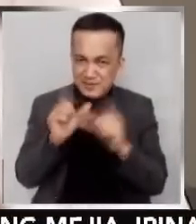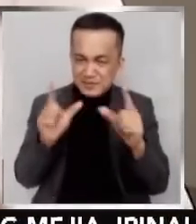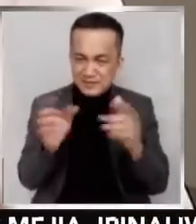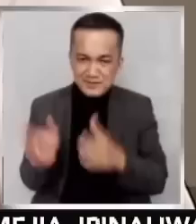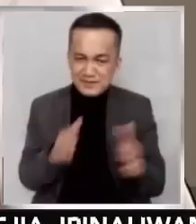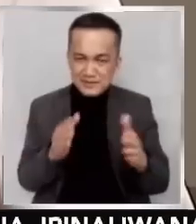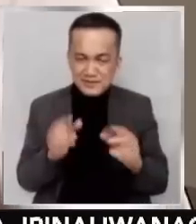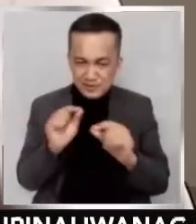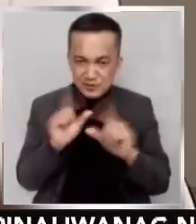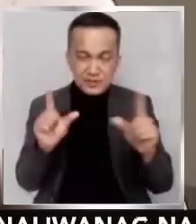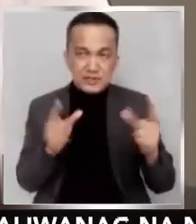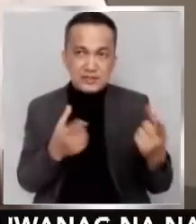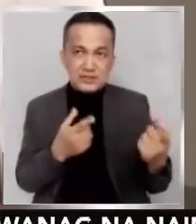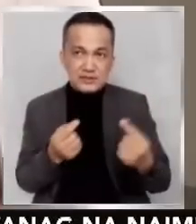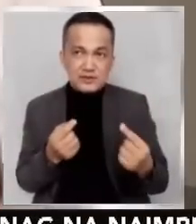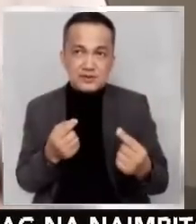ginawang